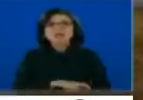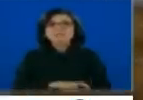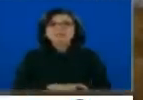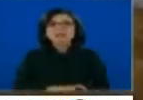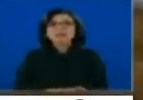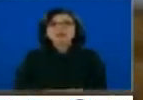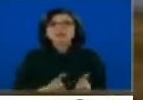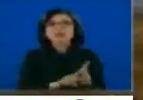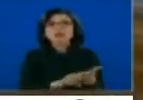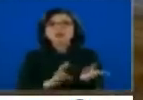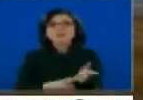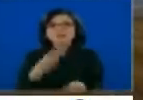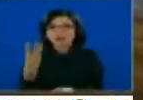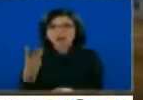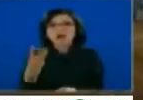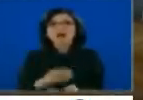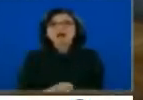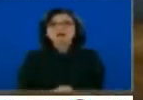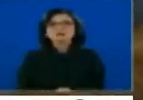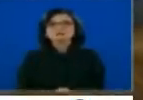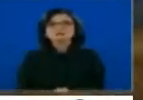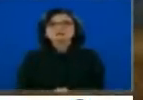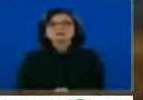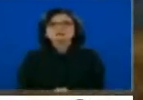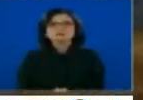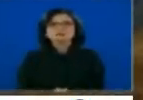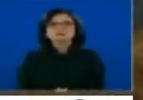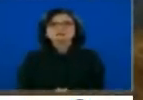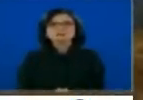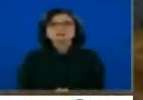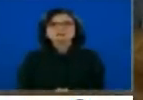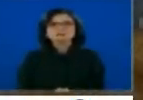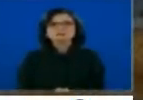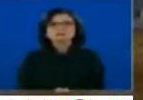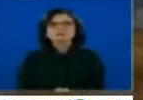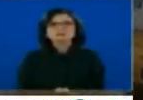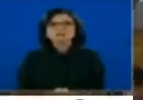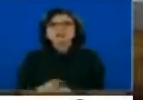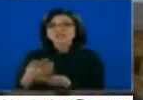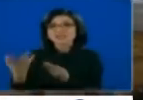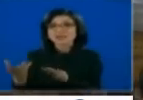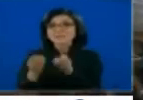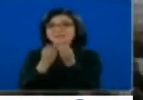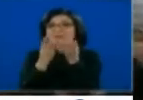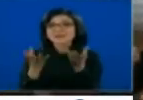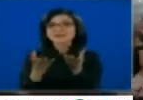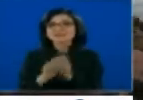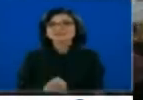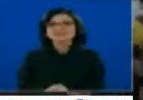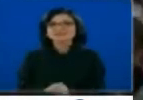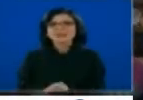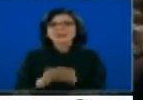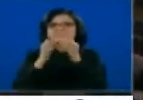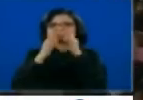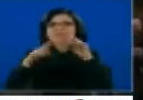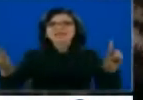calon nomor 3 bapak-bapak dari Pasangan calon nomor 3 silakan menyampaikan closing statement